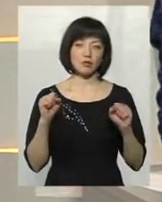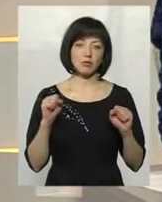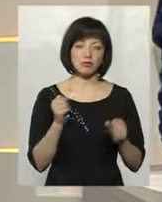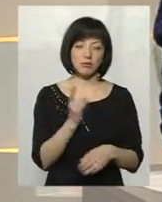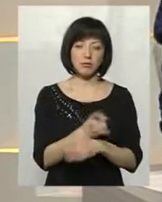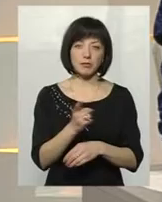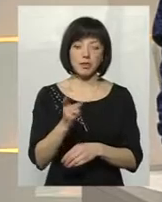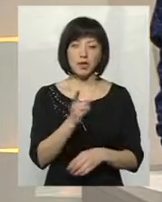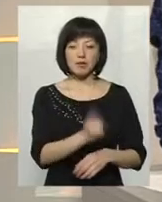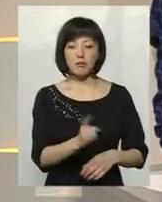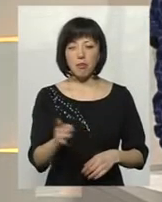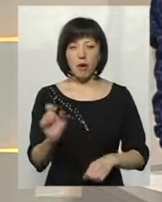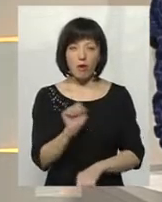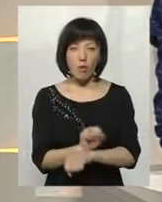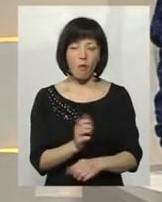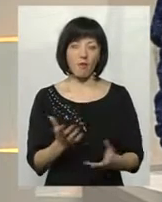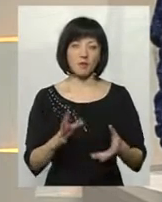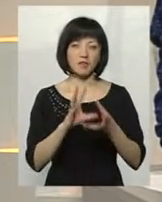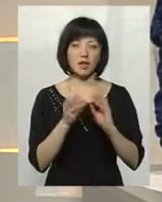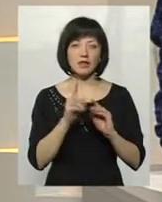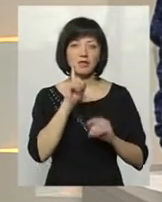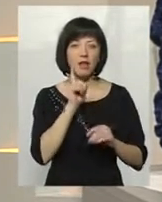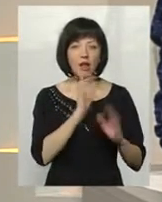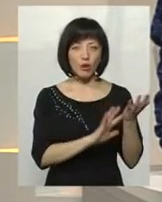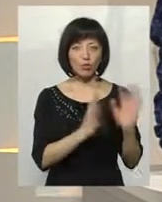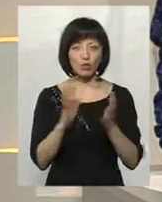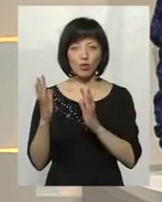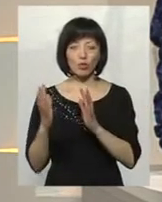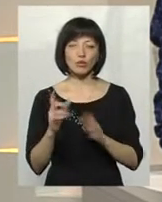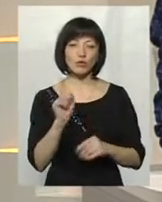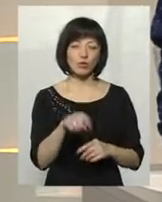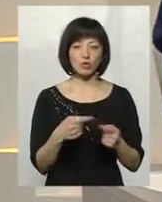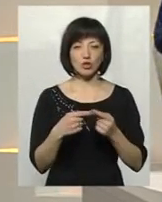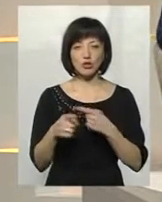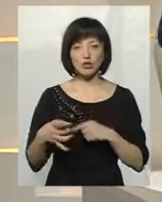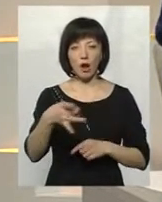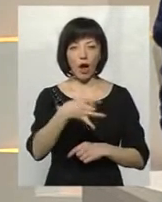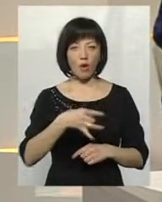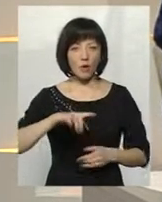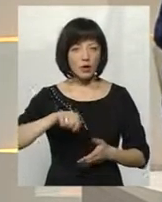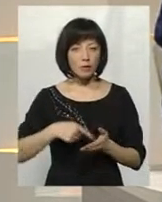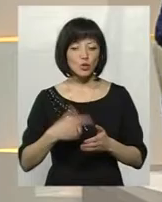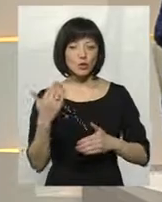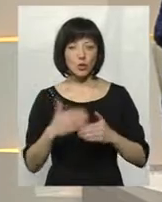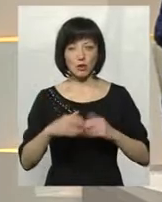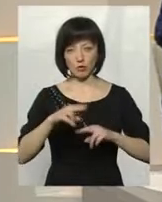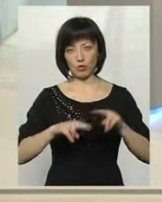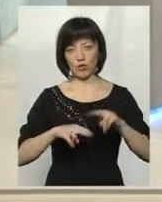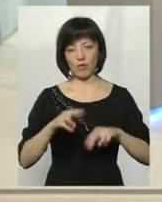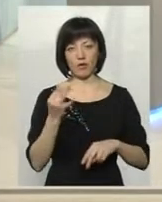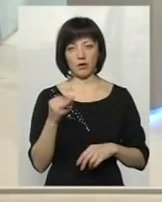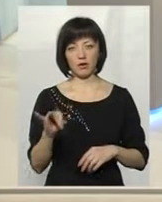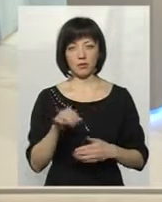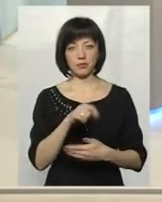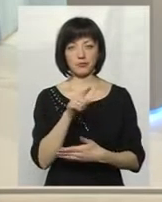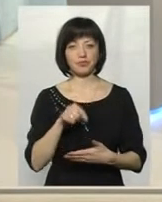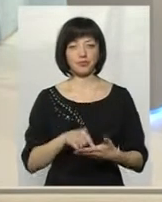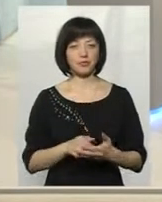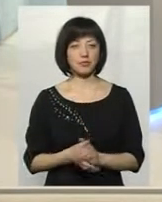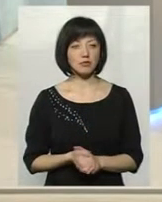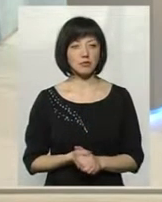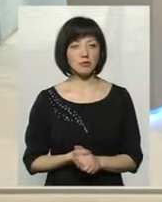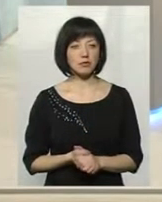парковками, власне, загалом з зеленою зоною у тому чи іншому спальному районі, який, власне, вже збудований? Ну,